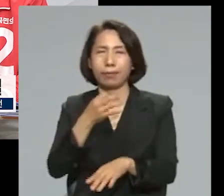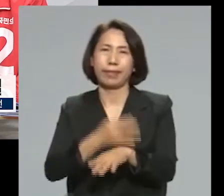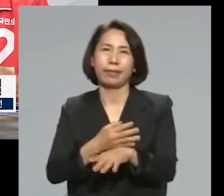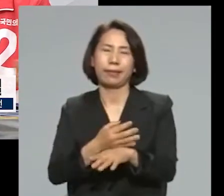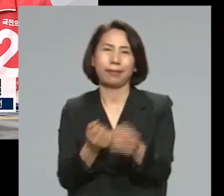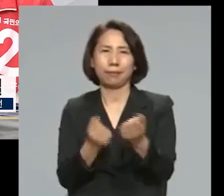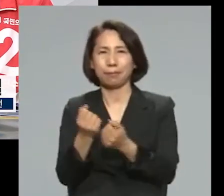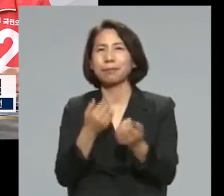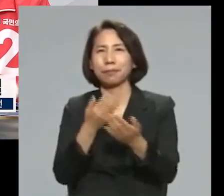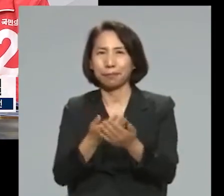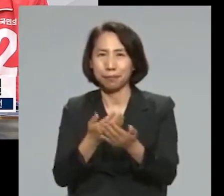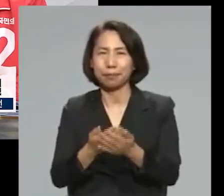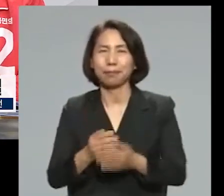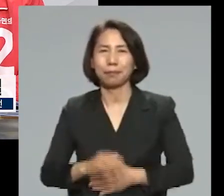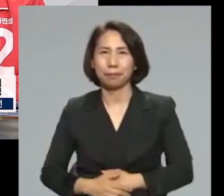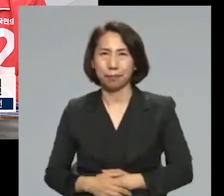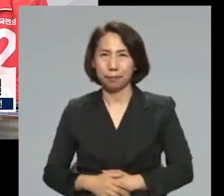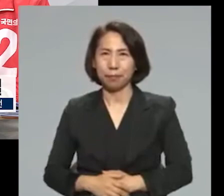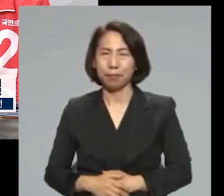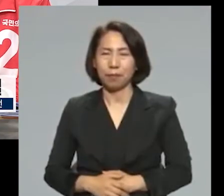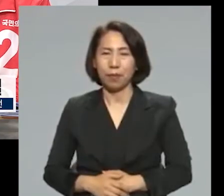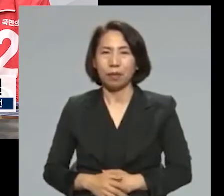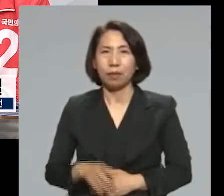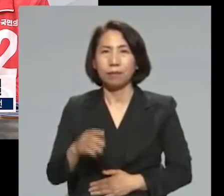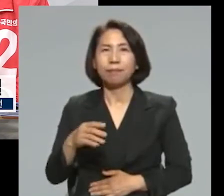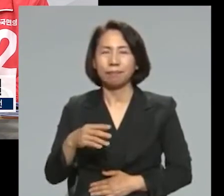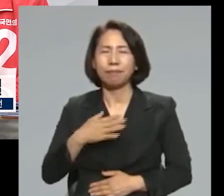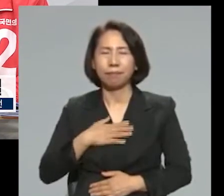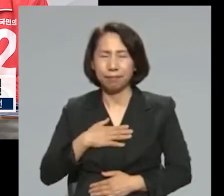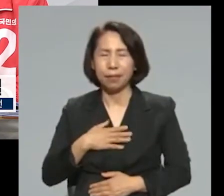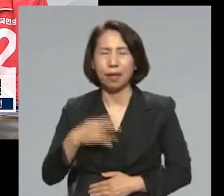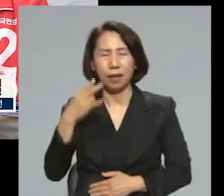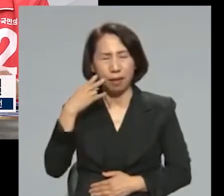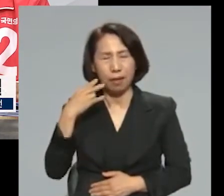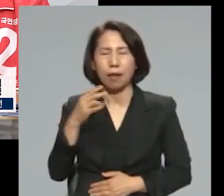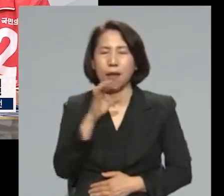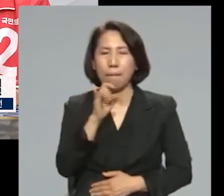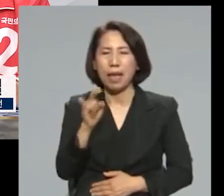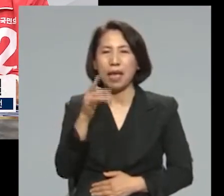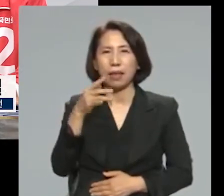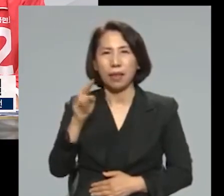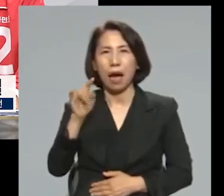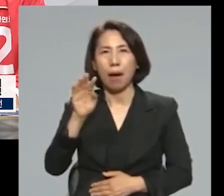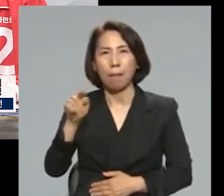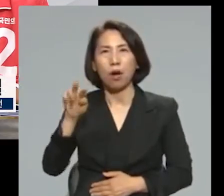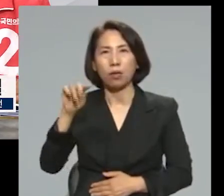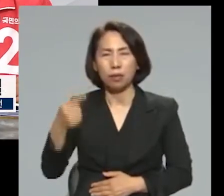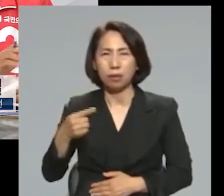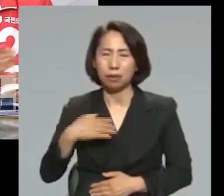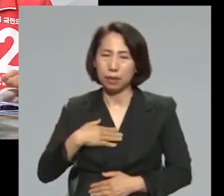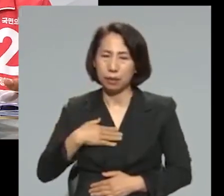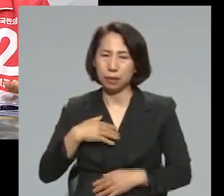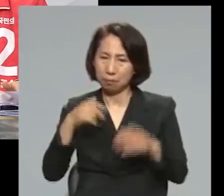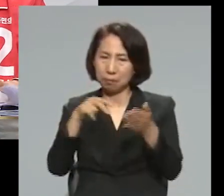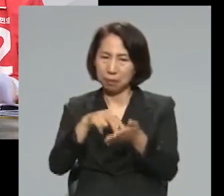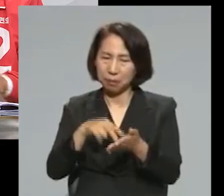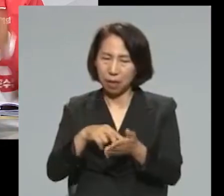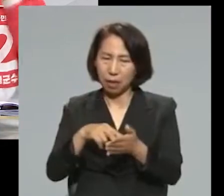설명을 바랍니다. 예, 메타버스에 대해서는 제가 아직까지 크게 연구한